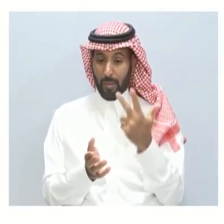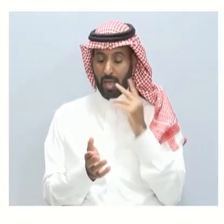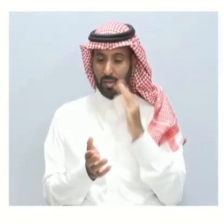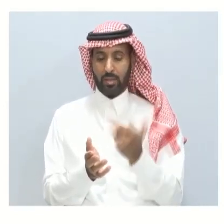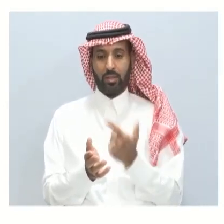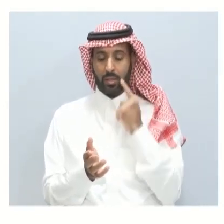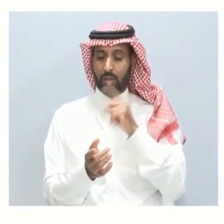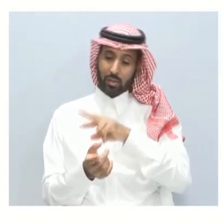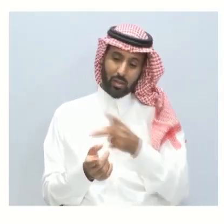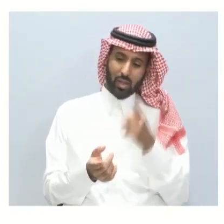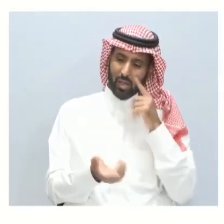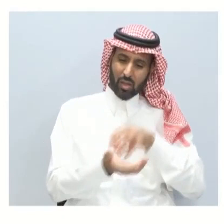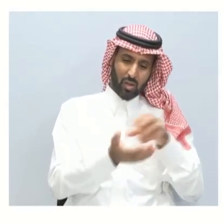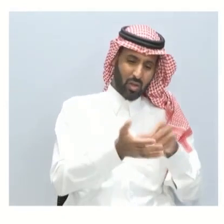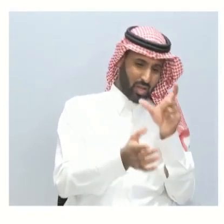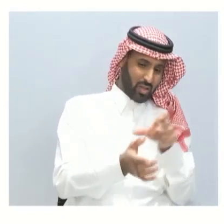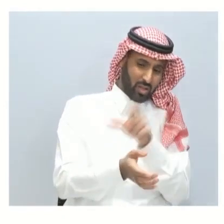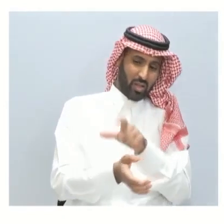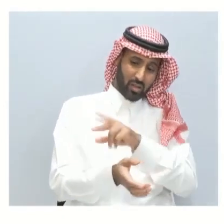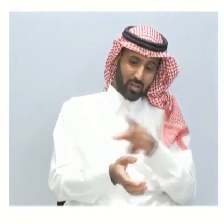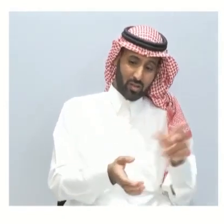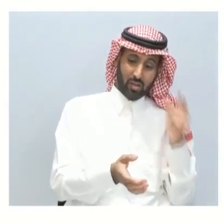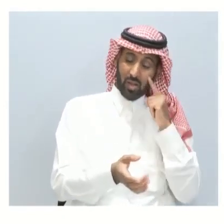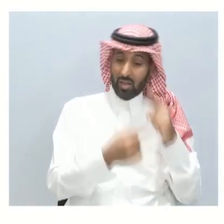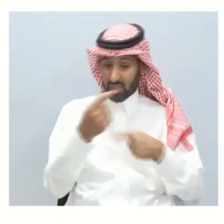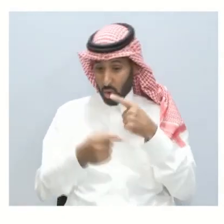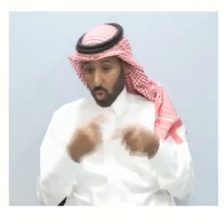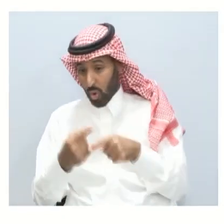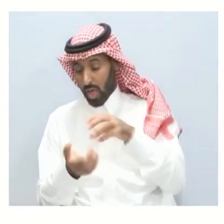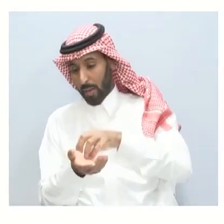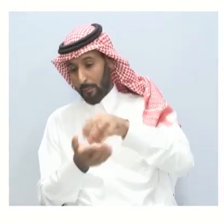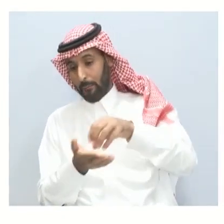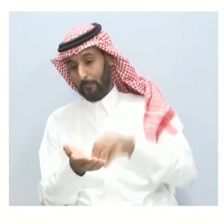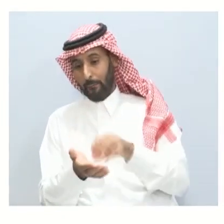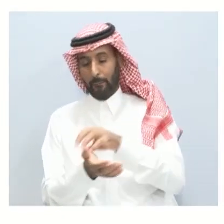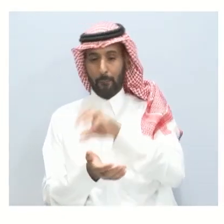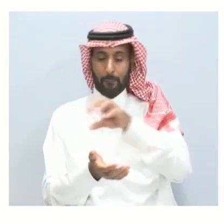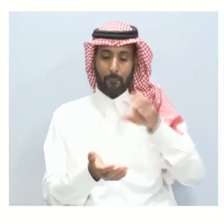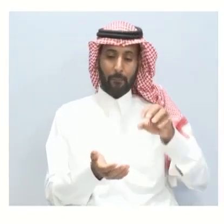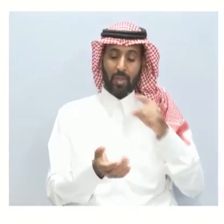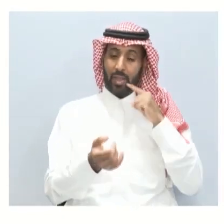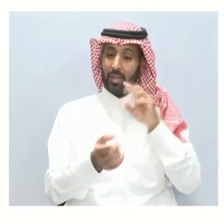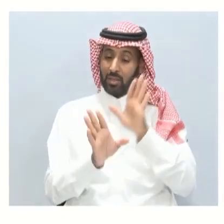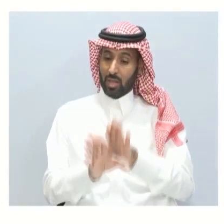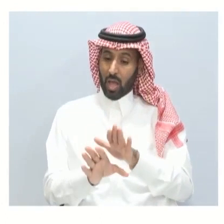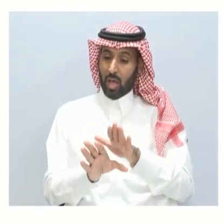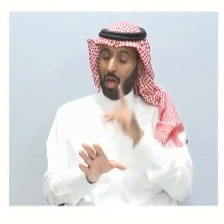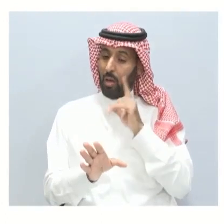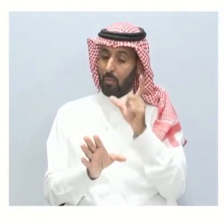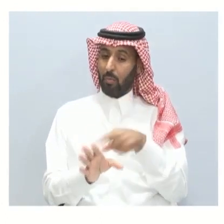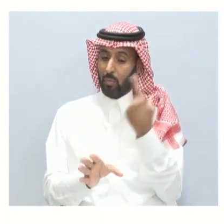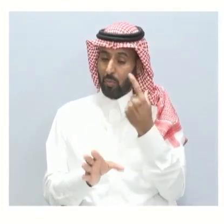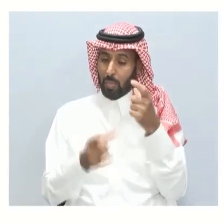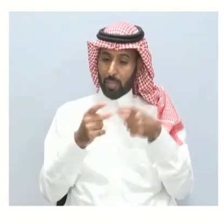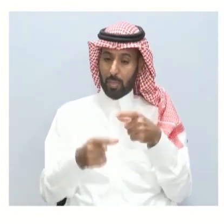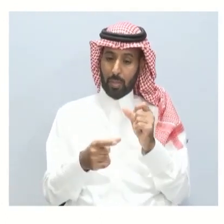الاخرى وكيف يتغير ضمن مجموعه الواحده يتغير بالانتقال من مجموعه الى اخرى ولكنه يبقى ثابت ضمن المجموعه الواحده